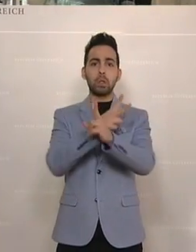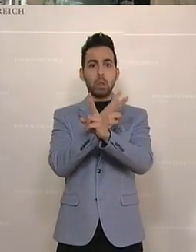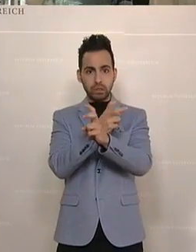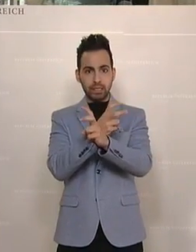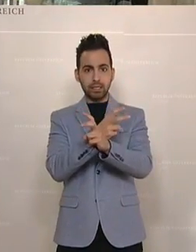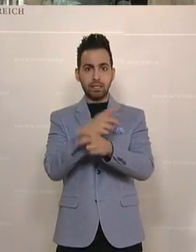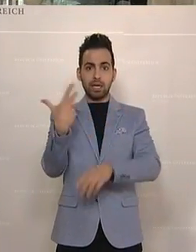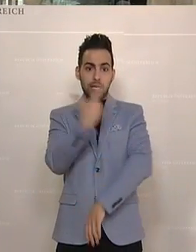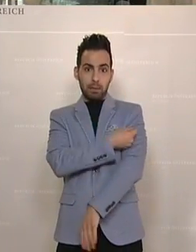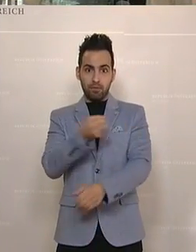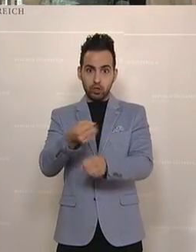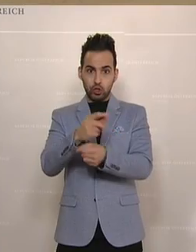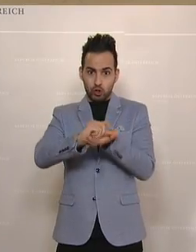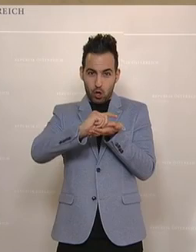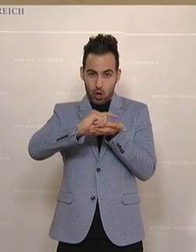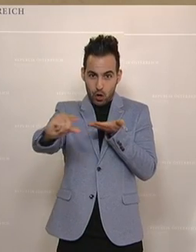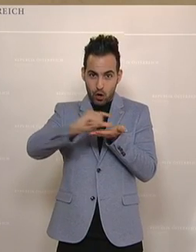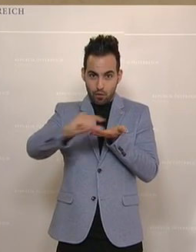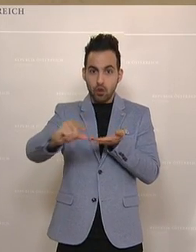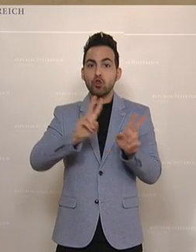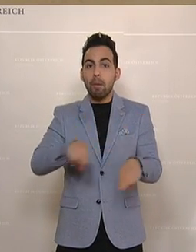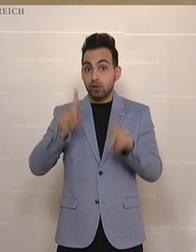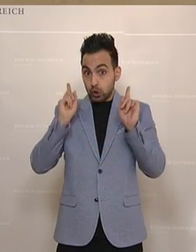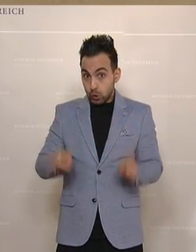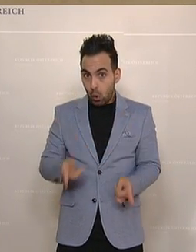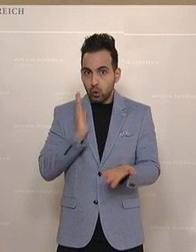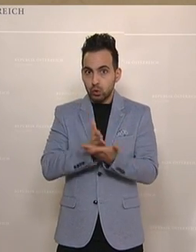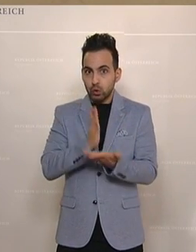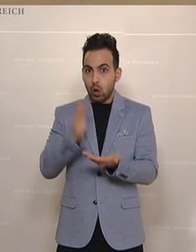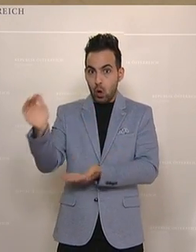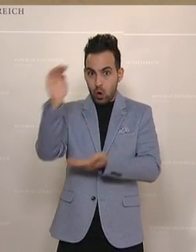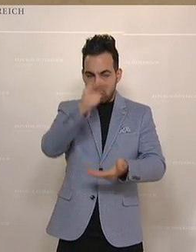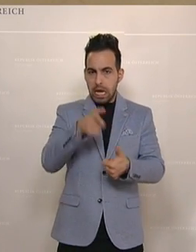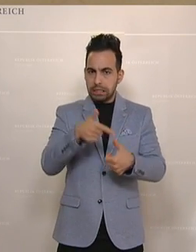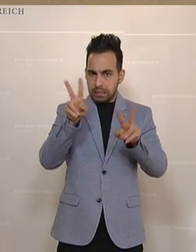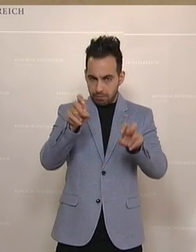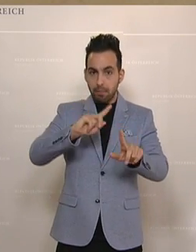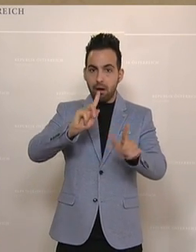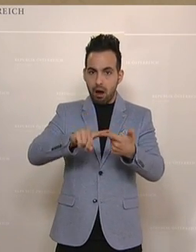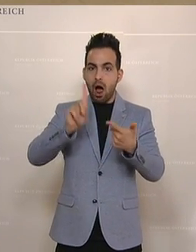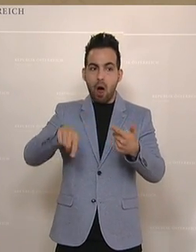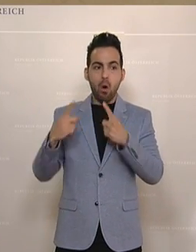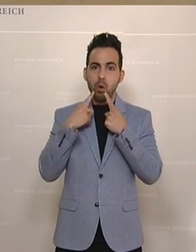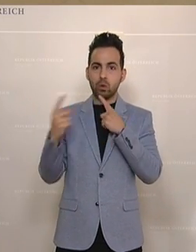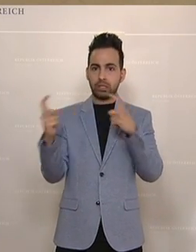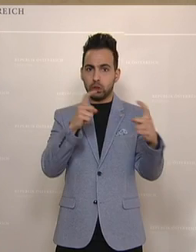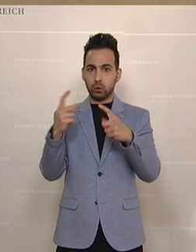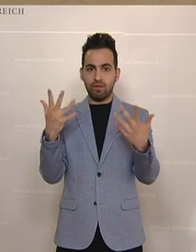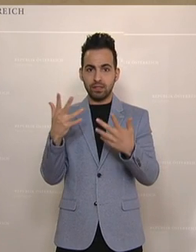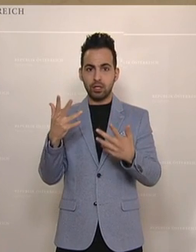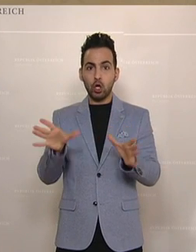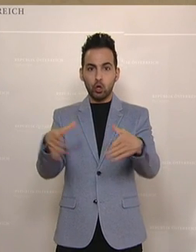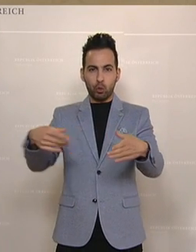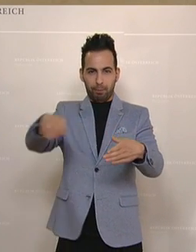jene Impfstoffmenge bekommen hat, die es zum jetzigen Zeitpunkt schon bekommen hätte können, sondern wir unterhalten uns im Endeffekt darüber, dass die Risikogruppe,